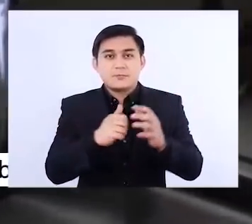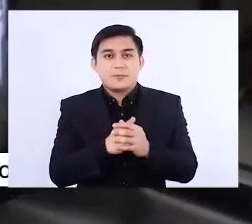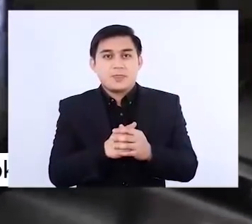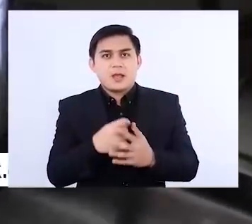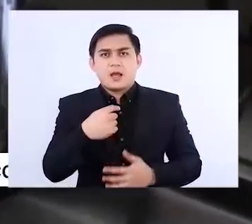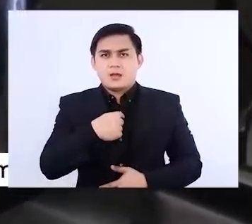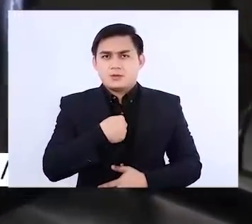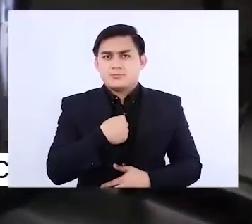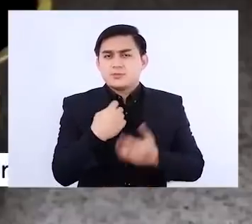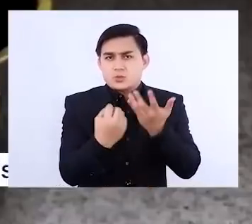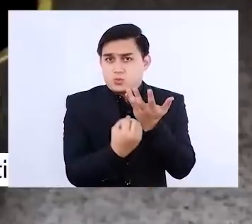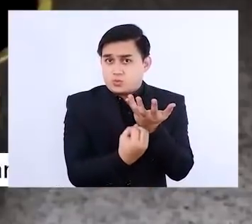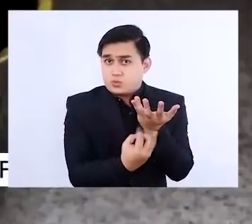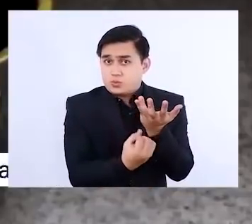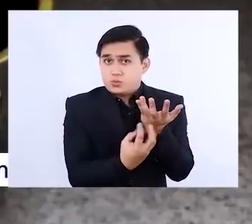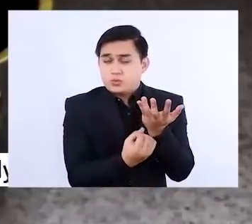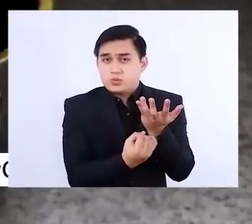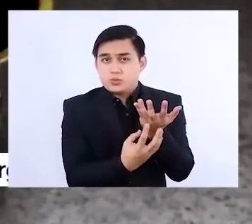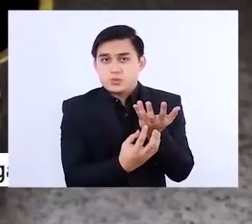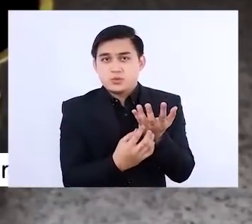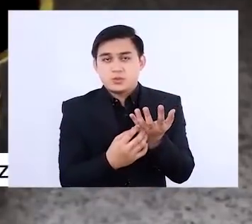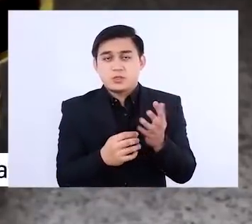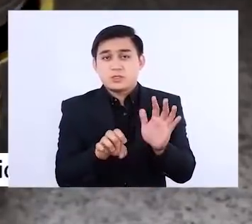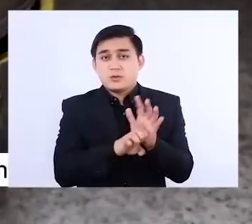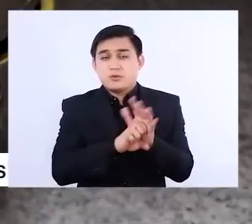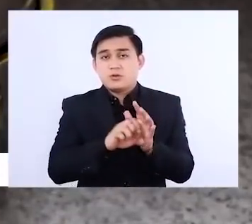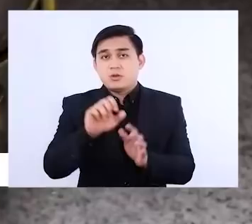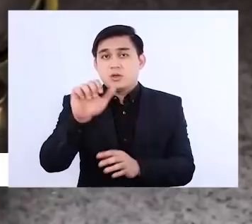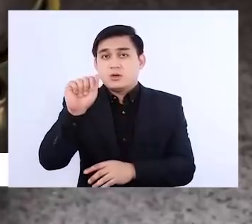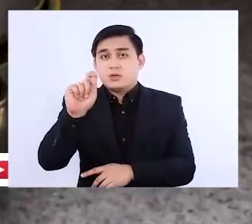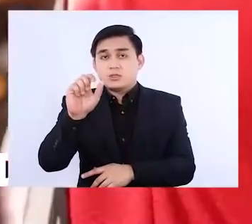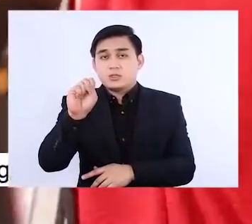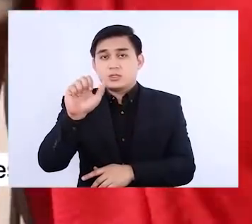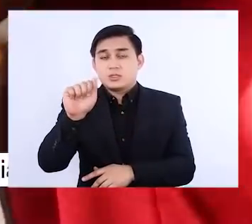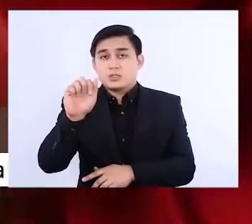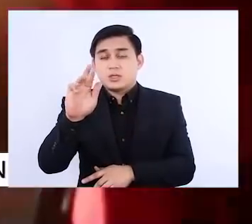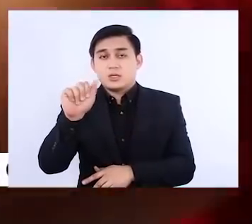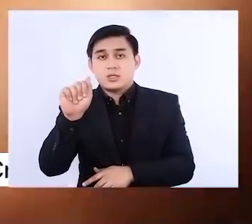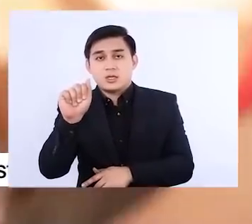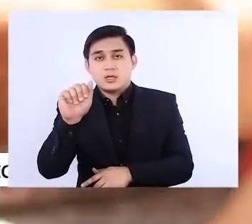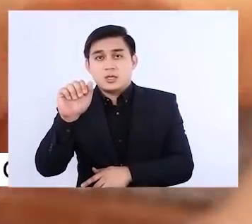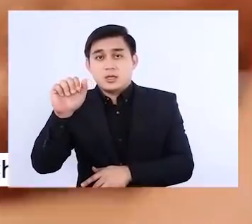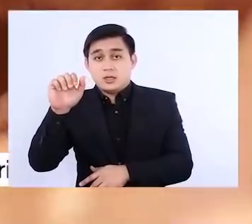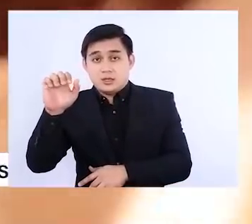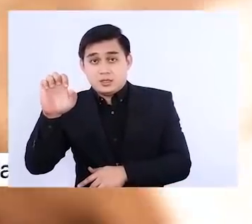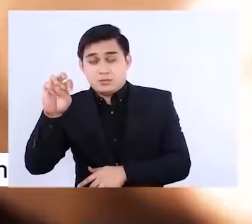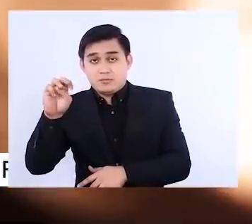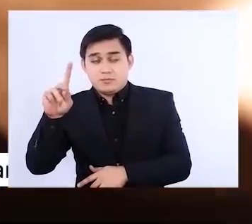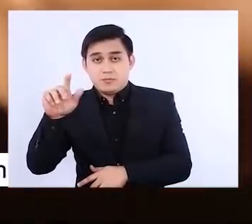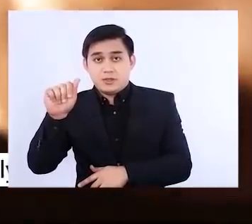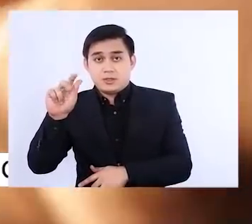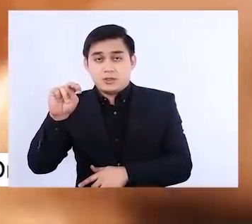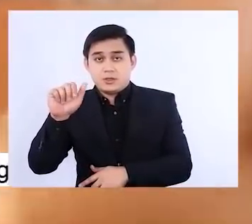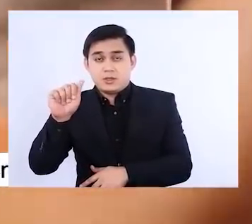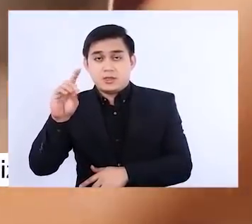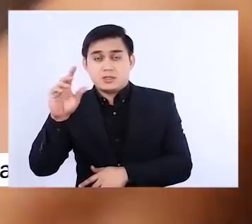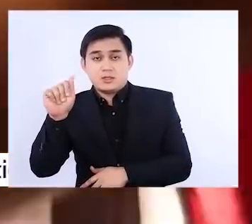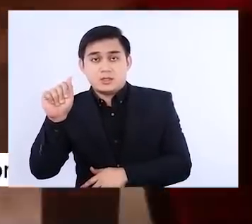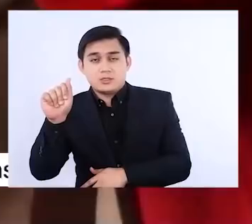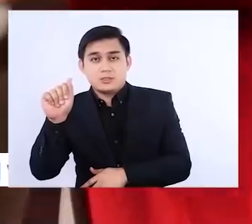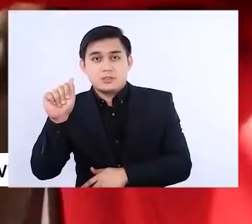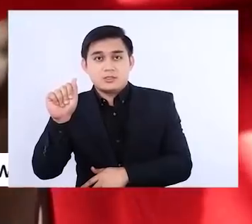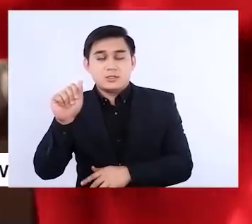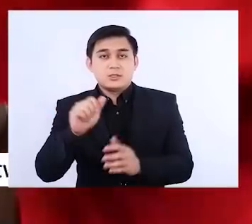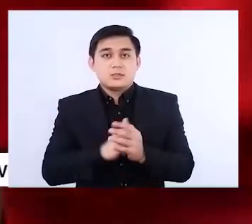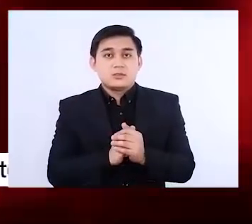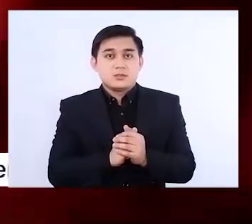Nagluto po ako ng mga atsara, kung ano-ano, empanada, lumpia Shanghai, tapos